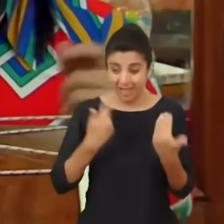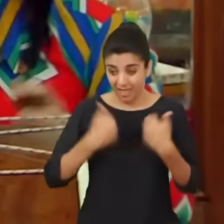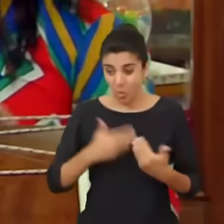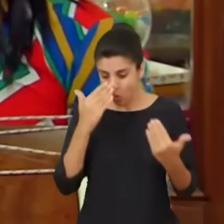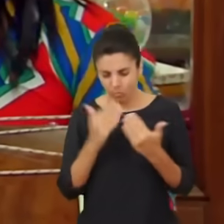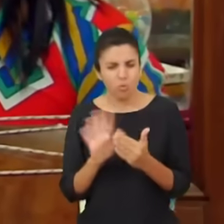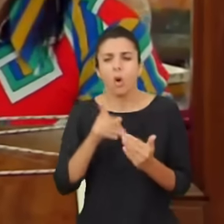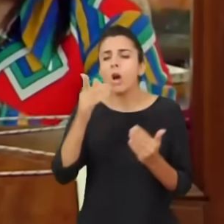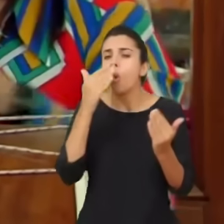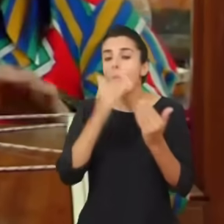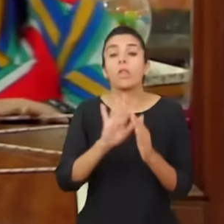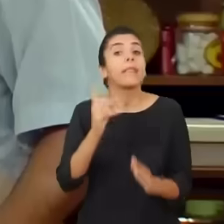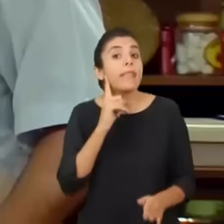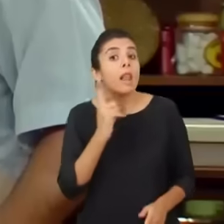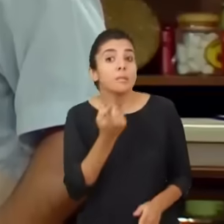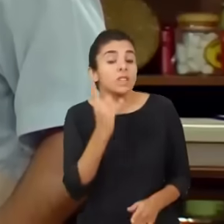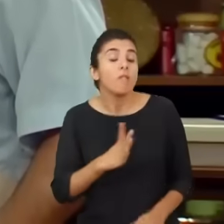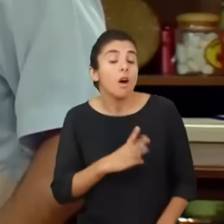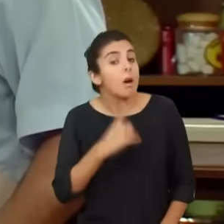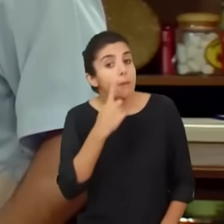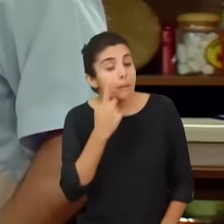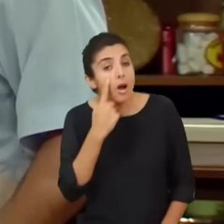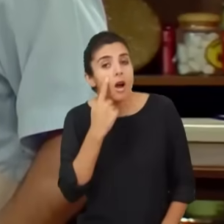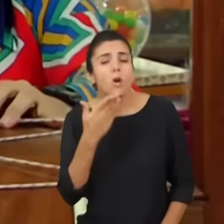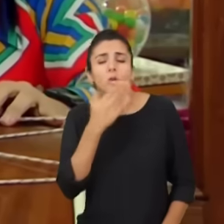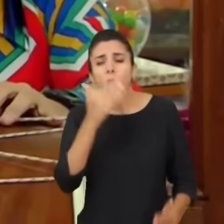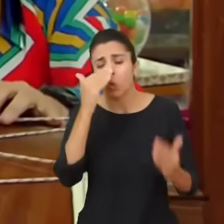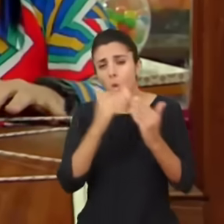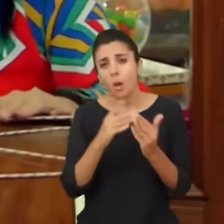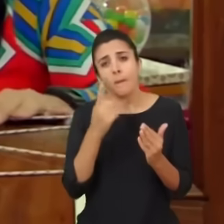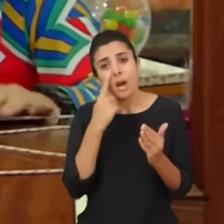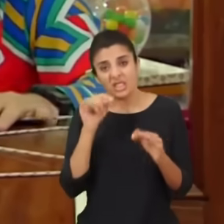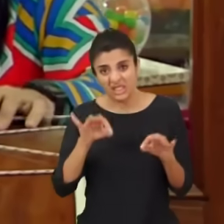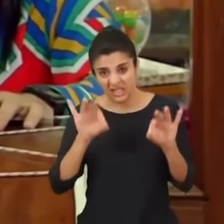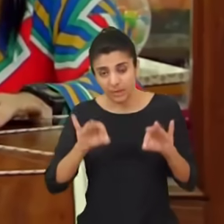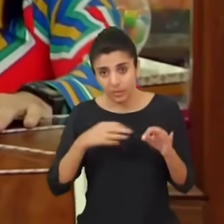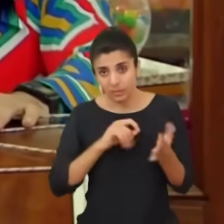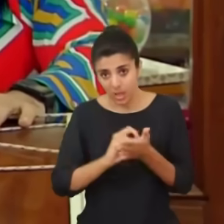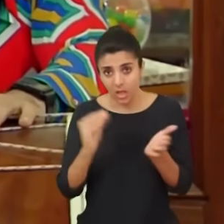Bak şimdi. Dinle bak. Bir tane daha yazdım. O tam Ramazan'la alakalı. Bak şimdi yapıyorum onu.